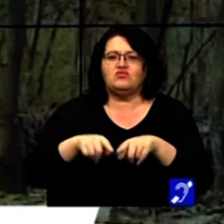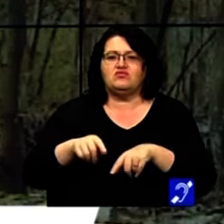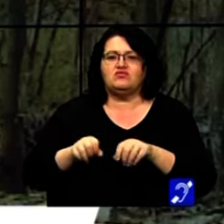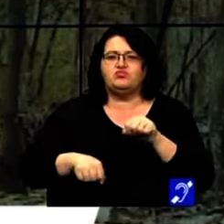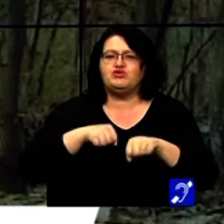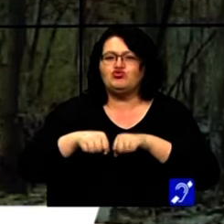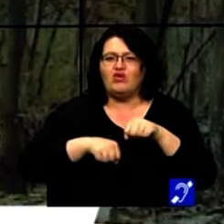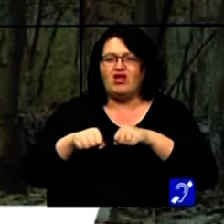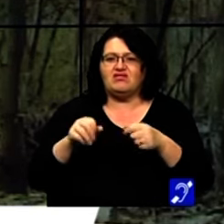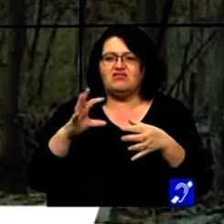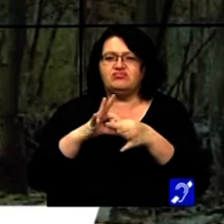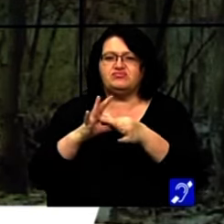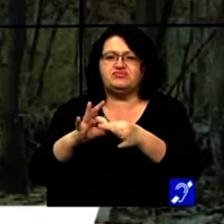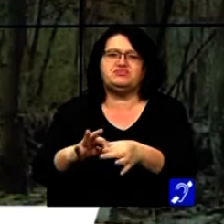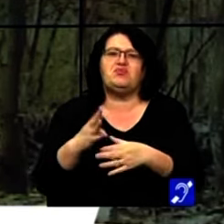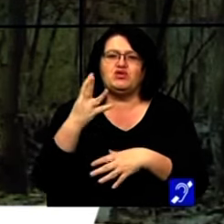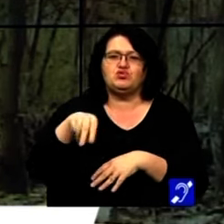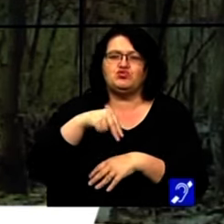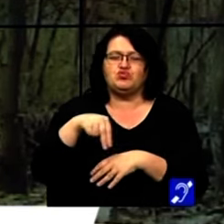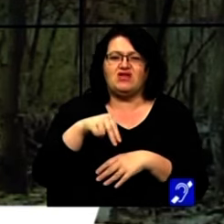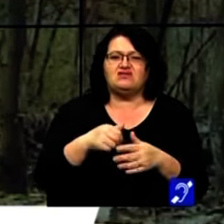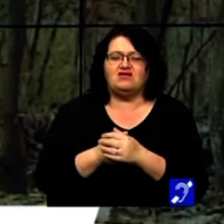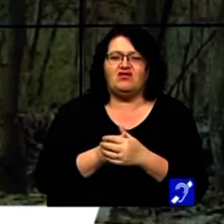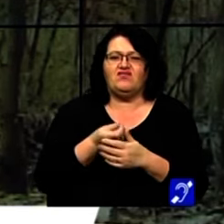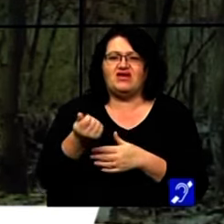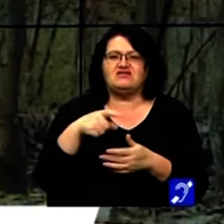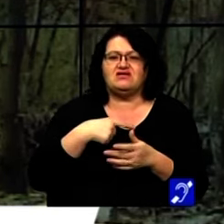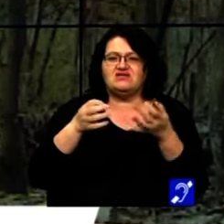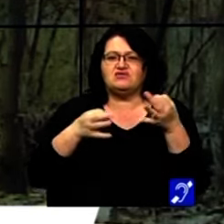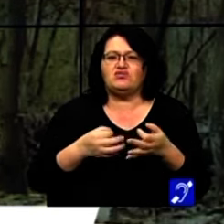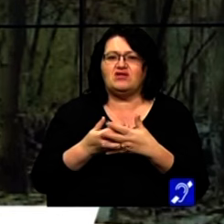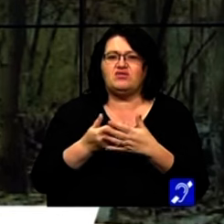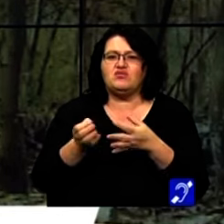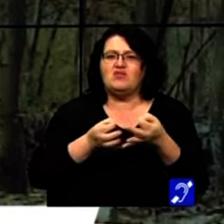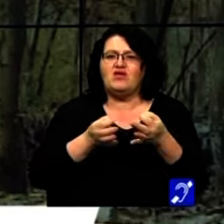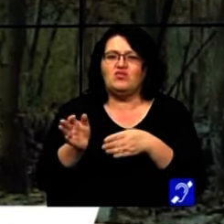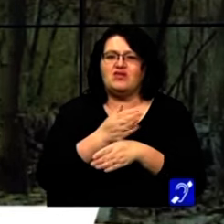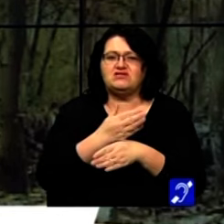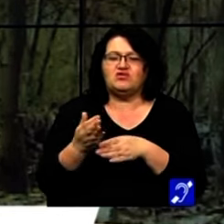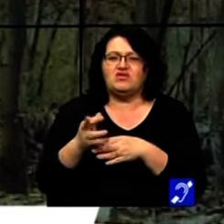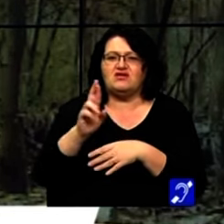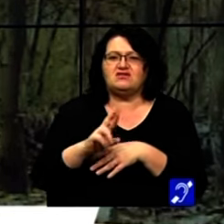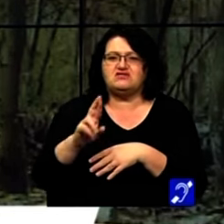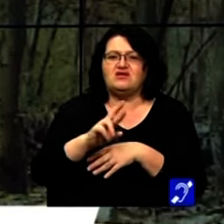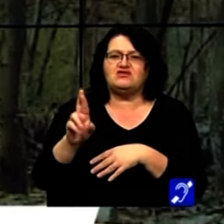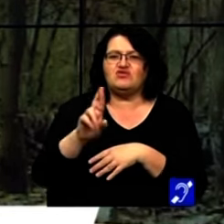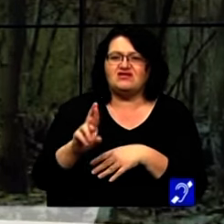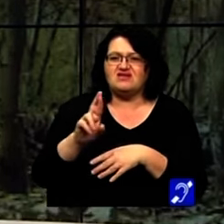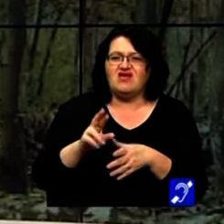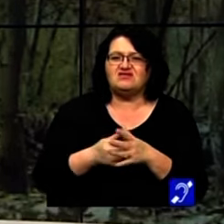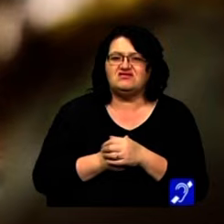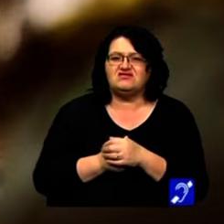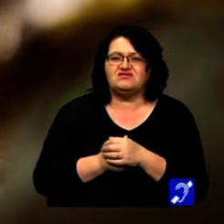biciclete care unesc zone din cele patru județe. Finanțarea va fi asigurată din Planul Național de Redresare și Reziliență.